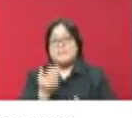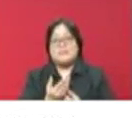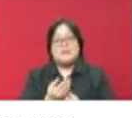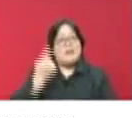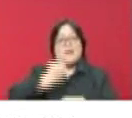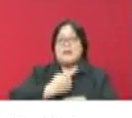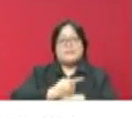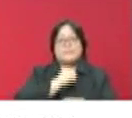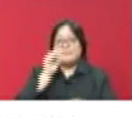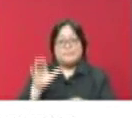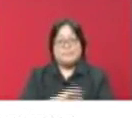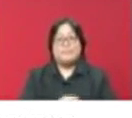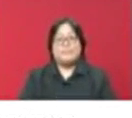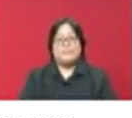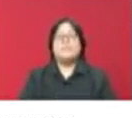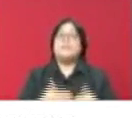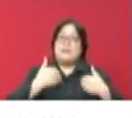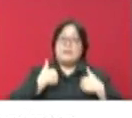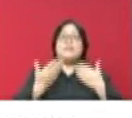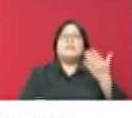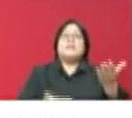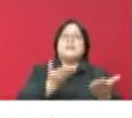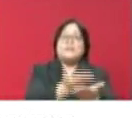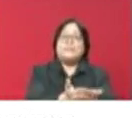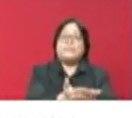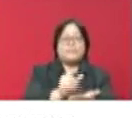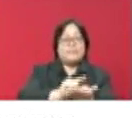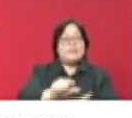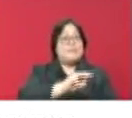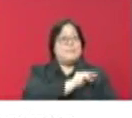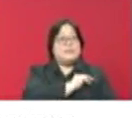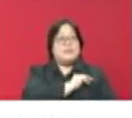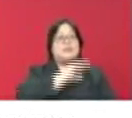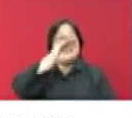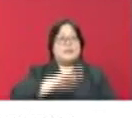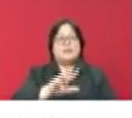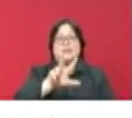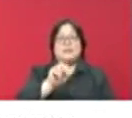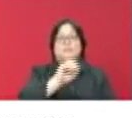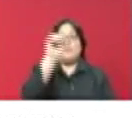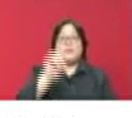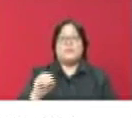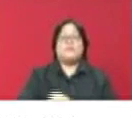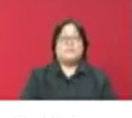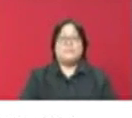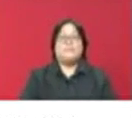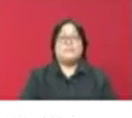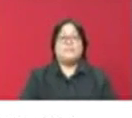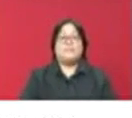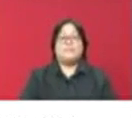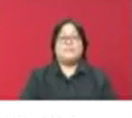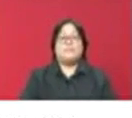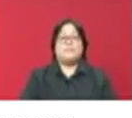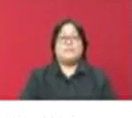harian. Ada cadangan supaya gaji menteri dikurang 30%.